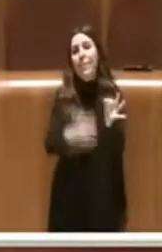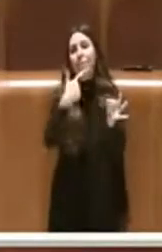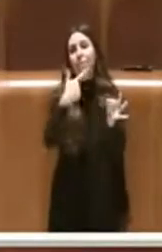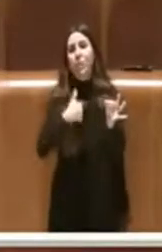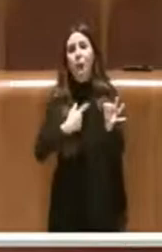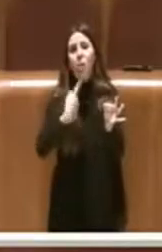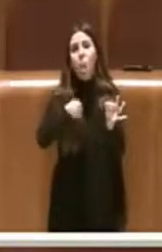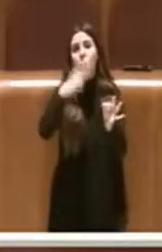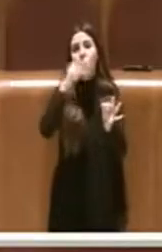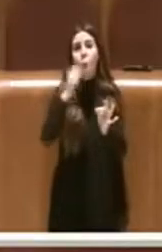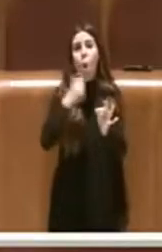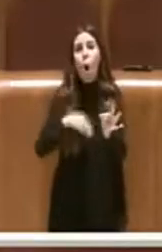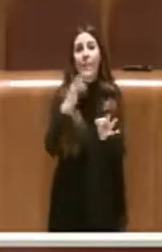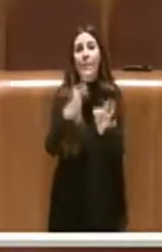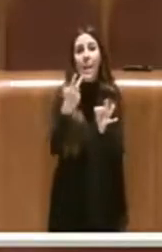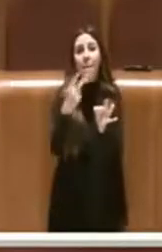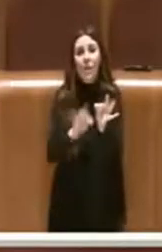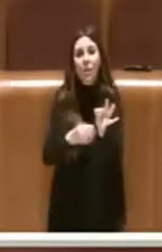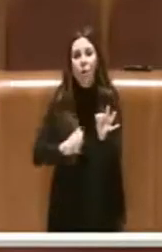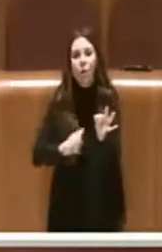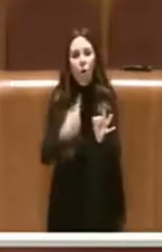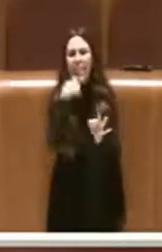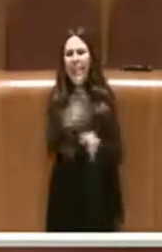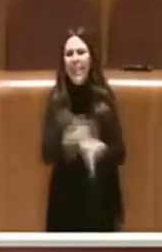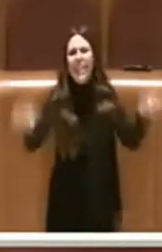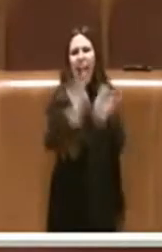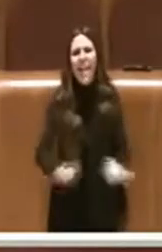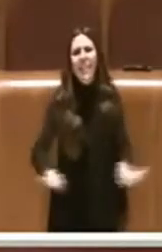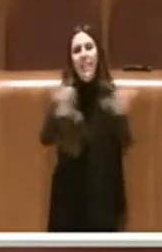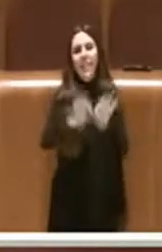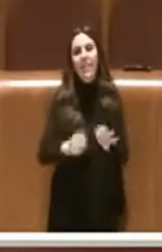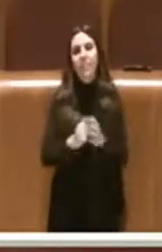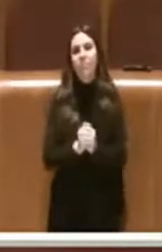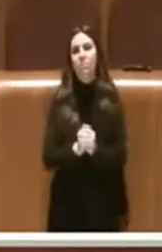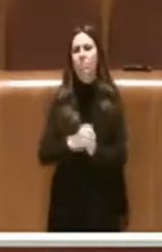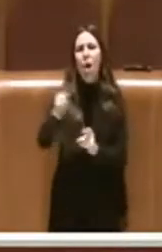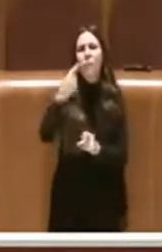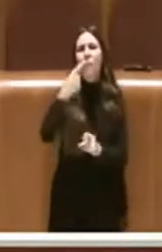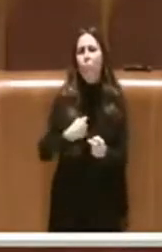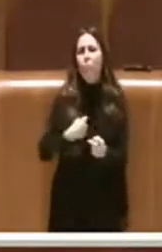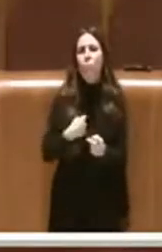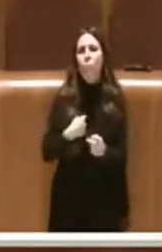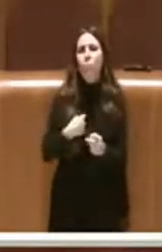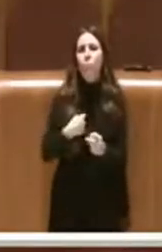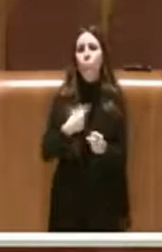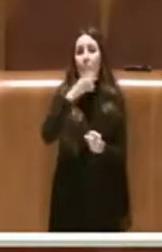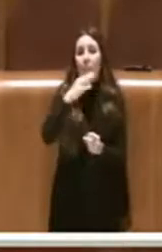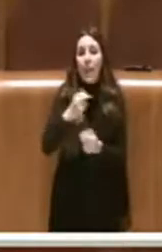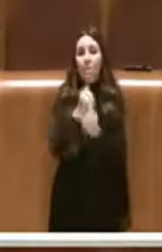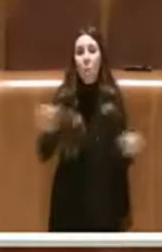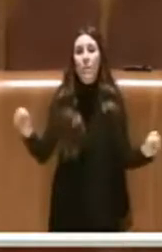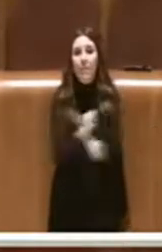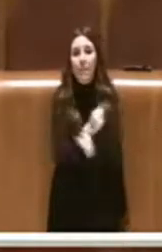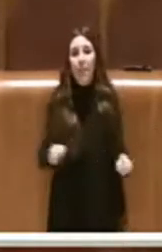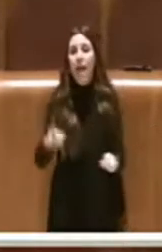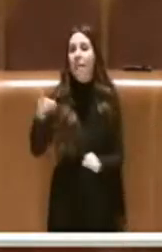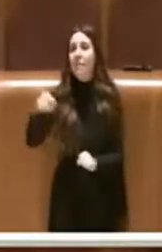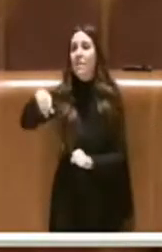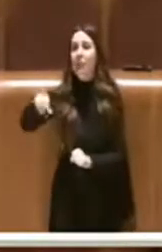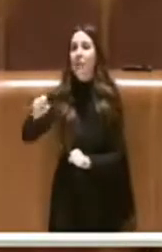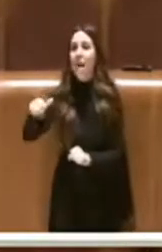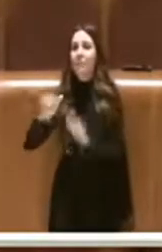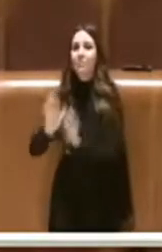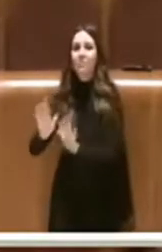ho 3 minuti, non posso dire 3 minuti, non sto dicendo niente. Un attimo. Lei non mi state permettendo di parlare. Di Palma. Lei non mi sta permettendo